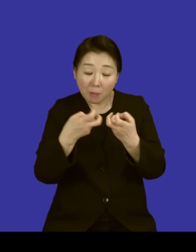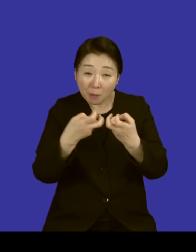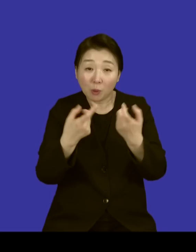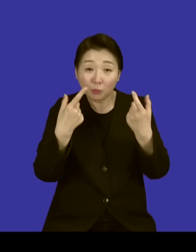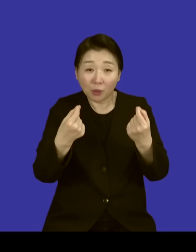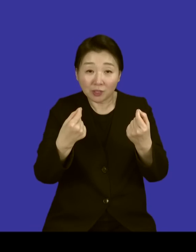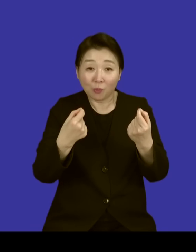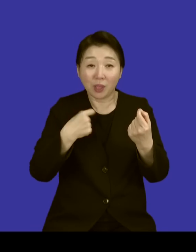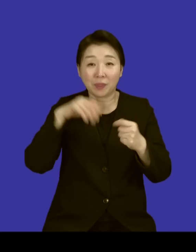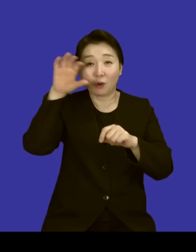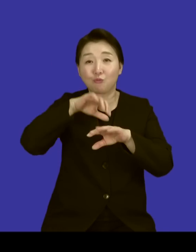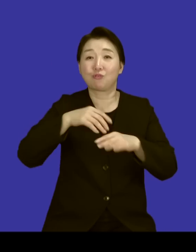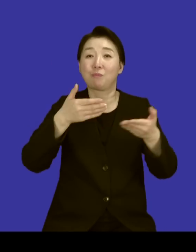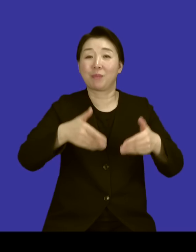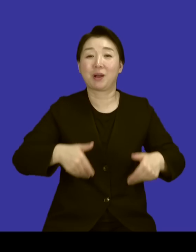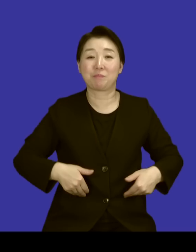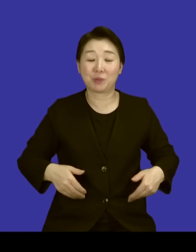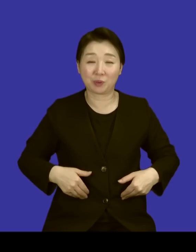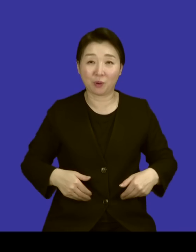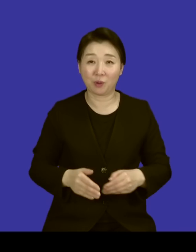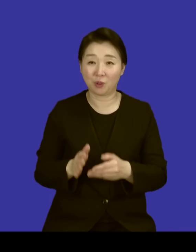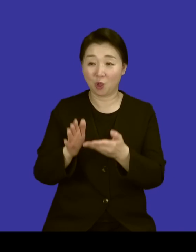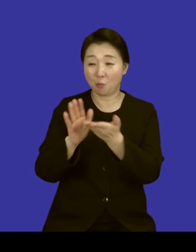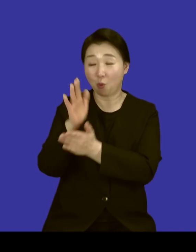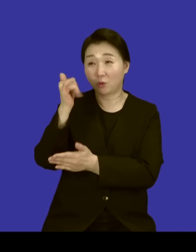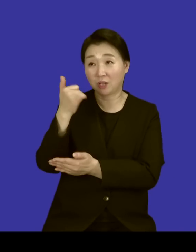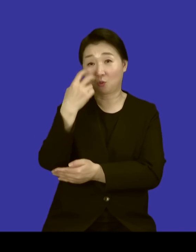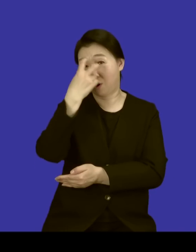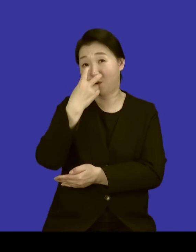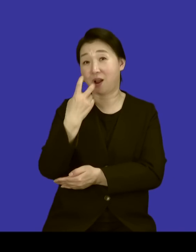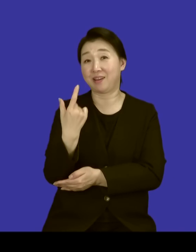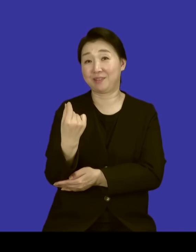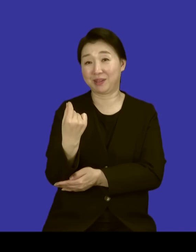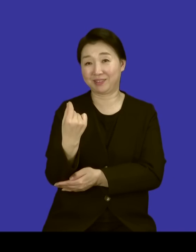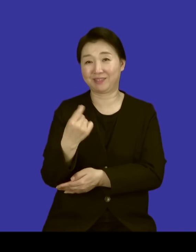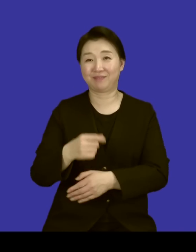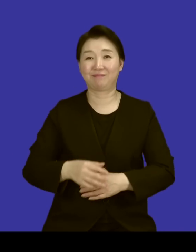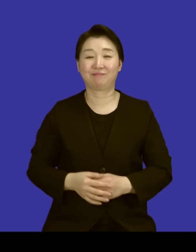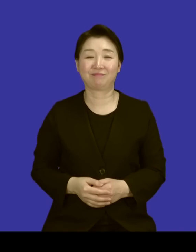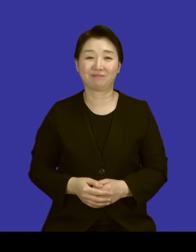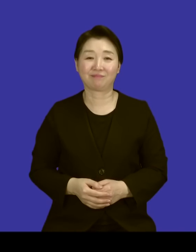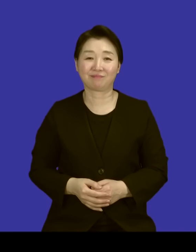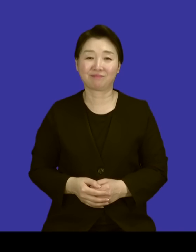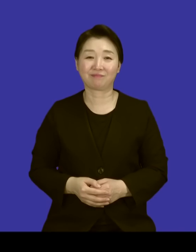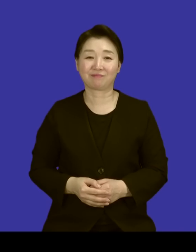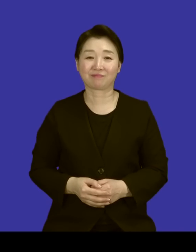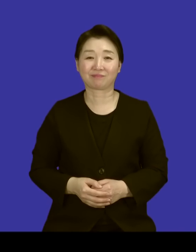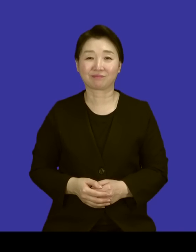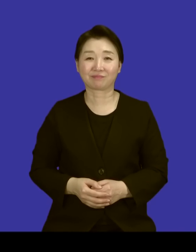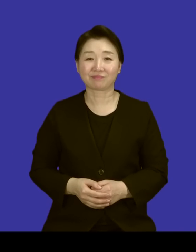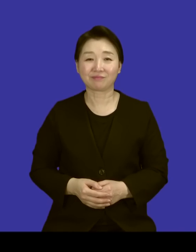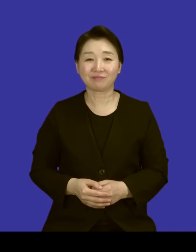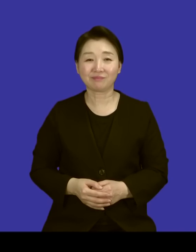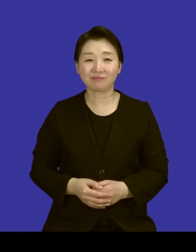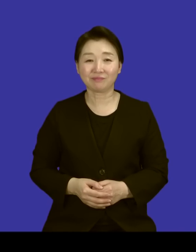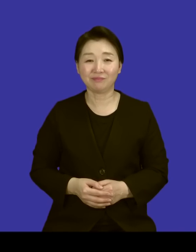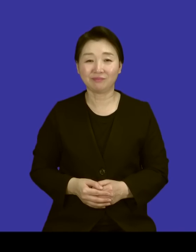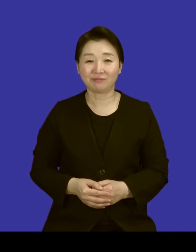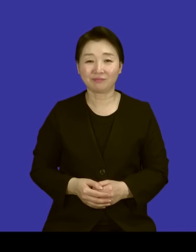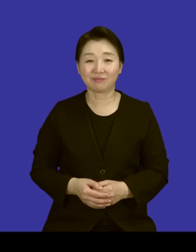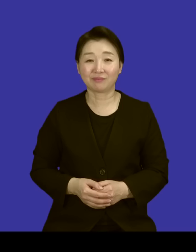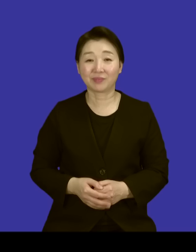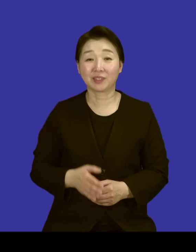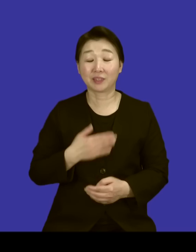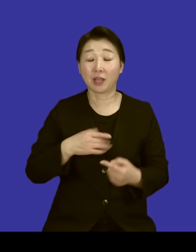재계 훈련을 받아야 돼요. 그러니까 똑같이 원래 그렇죠. 본사에서 다 그런 거 하잖아요. 창업을 네. 해도 네. 프랜차이즈들은 네네. 다 이렇게 레시피를 받아서 하니까. 일단 와서 저하고